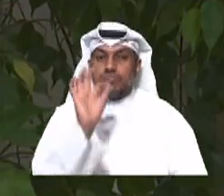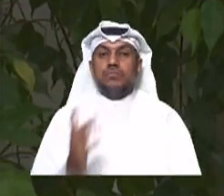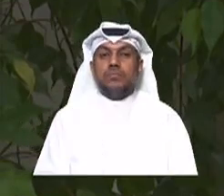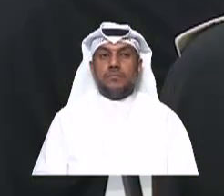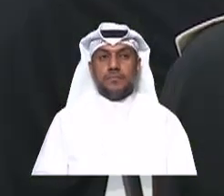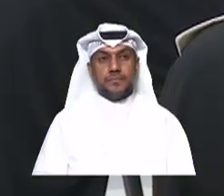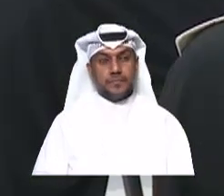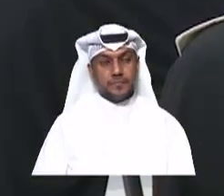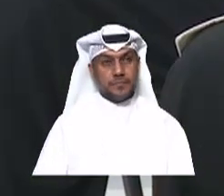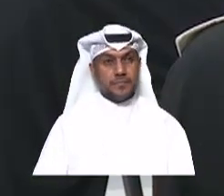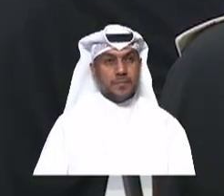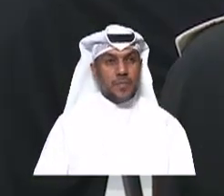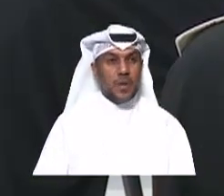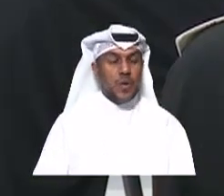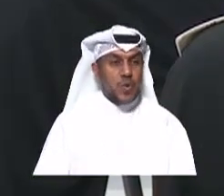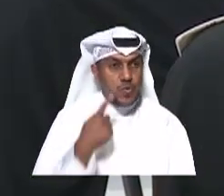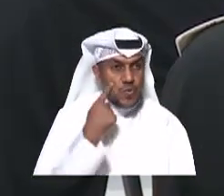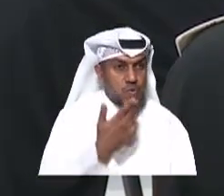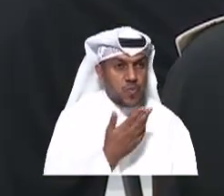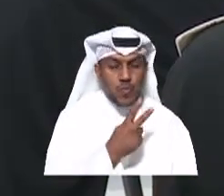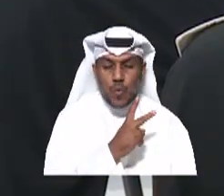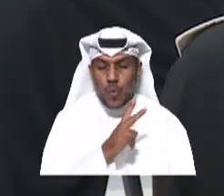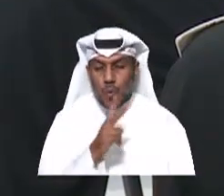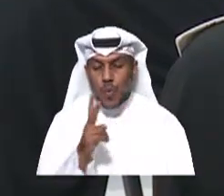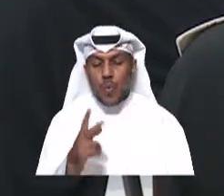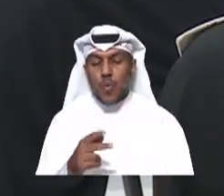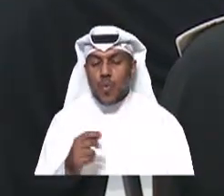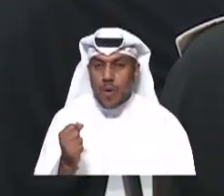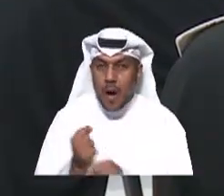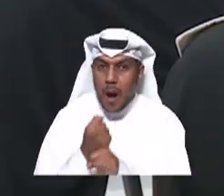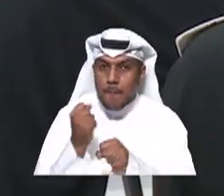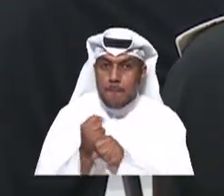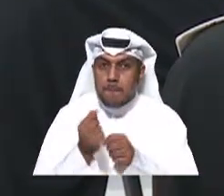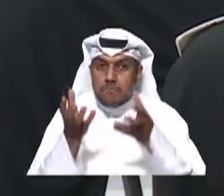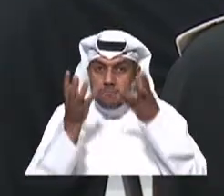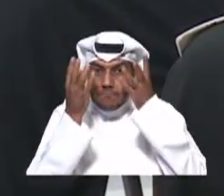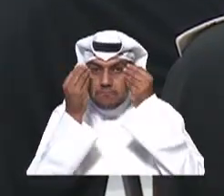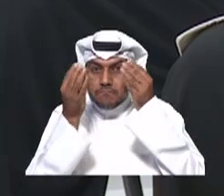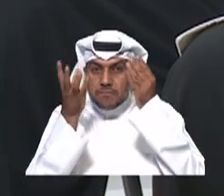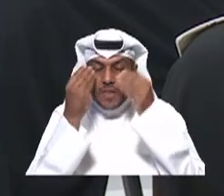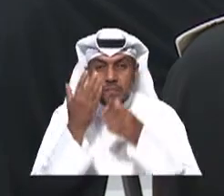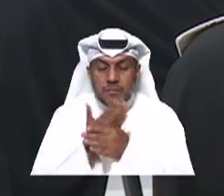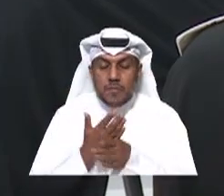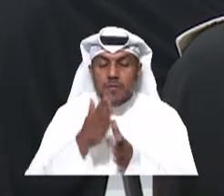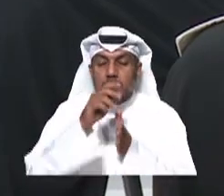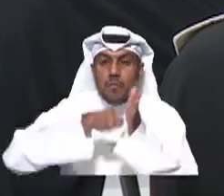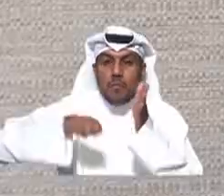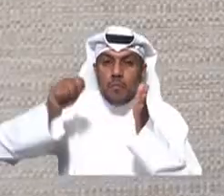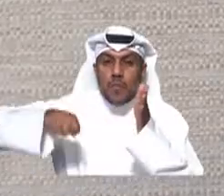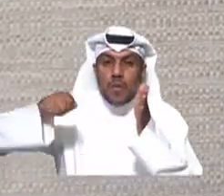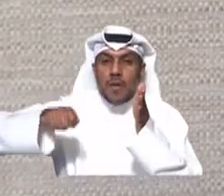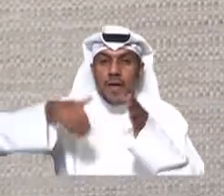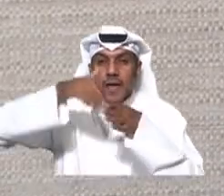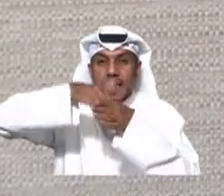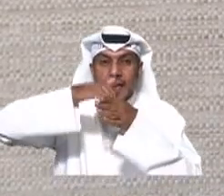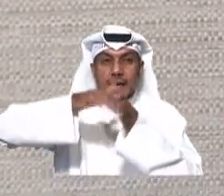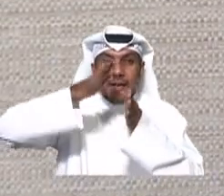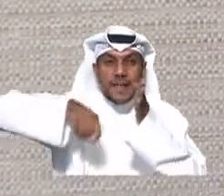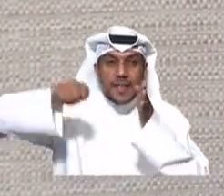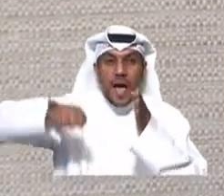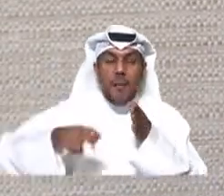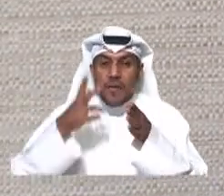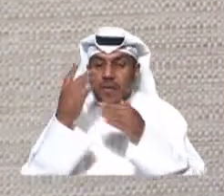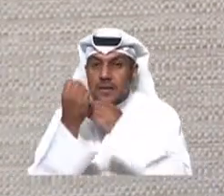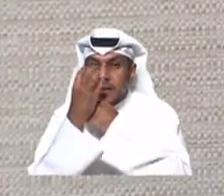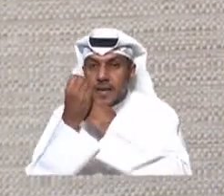الصحيحة. دور كبير ومهم لمؤسسات المجتمع المدني لمراقبة الانتخابات لتعزيز الرقابة